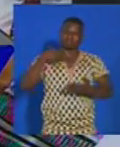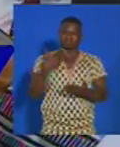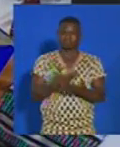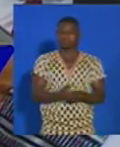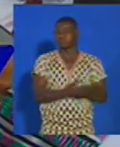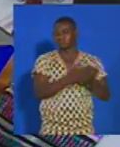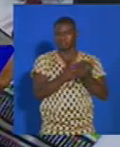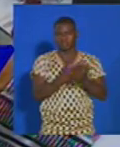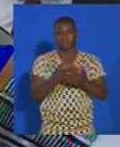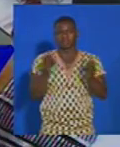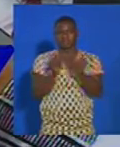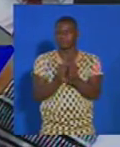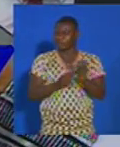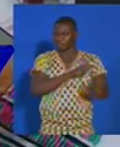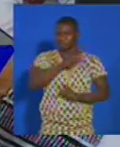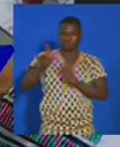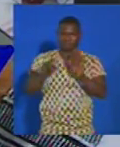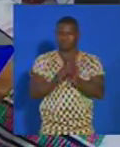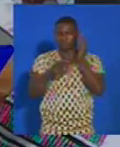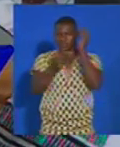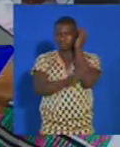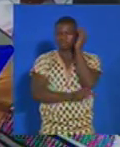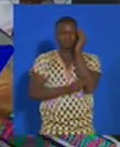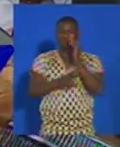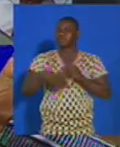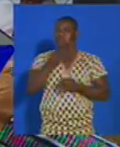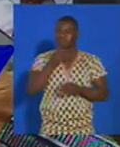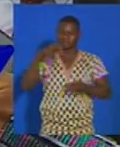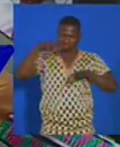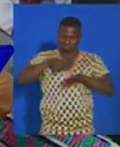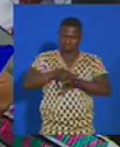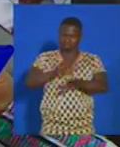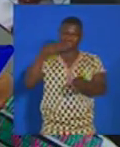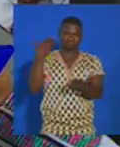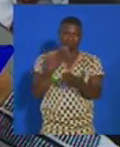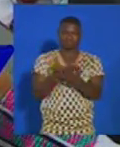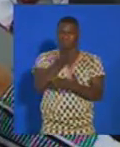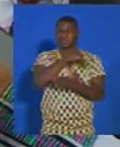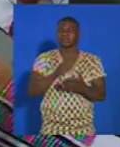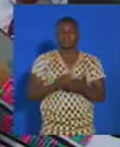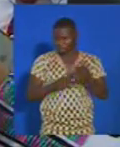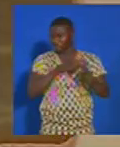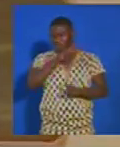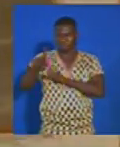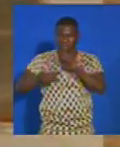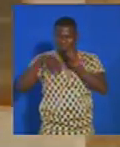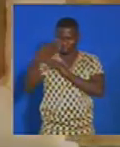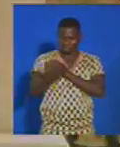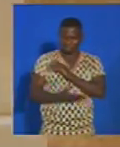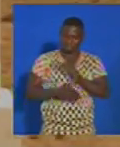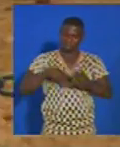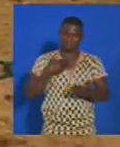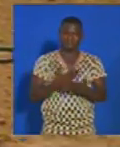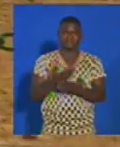parfaite harmonie avec la population du Kudugu. Ils se sont bien intégrés et la population les avait accueillis les bras ouverts et ils partageaient